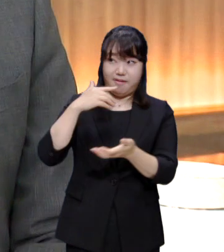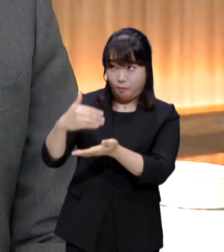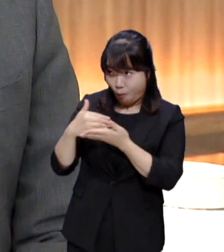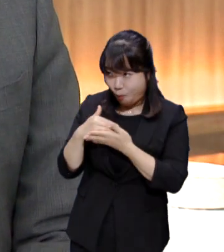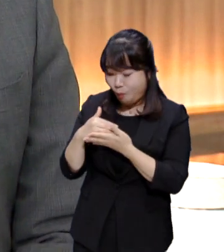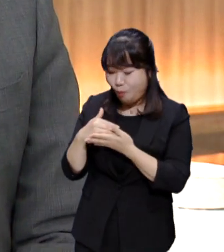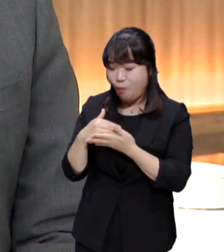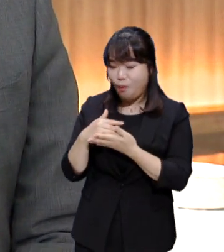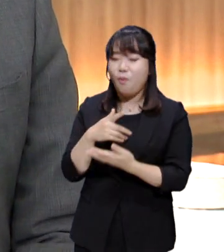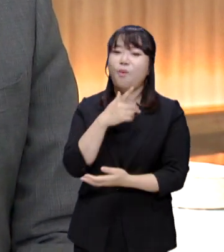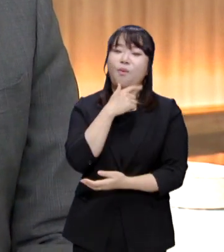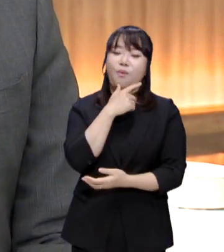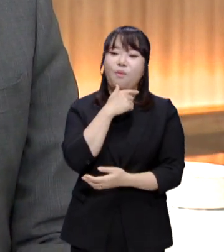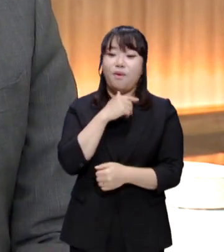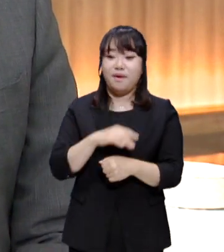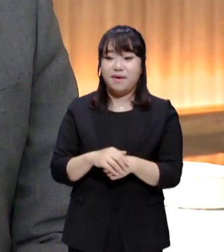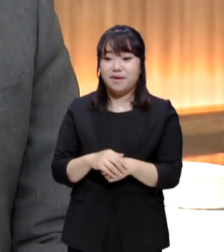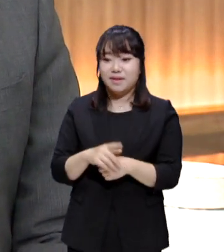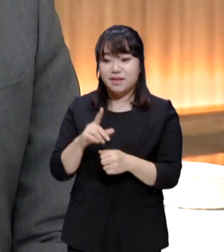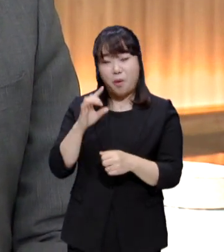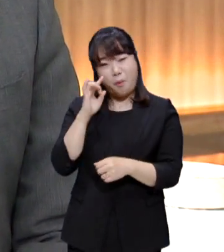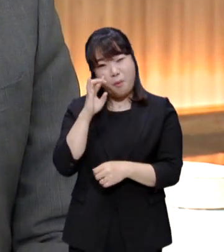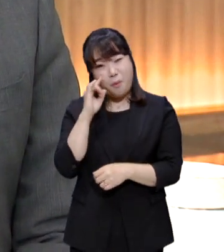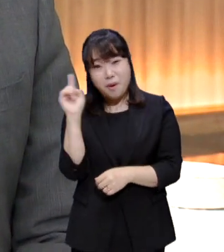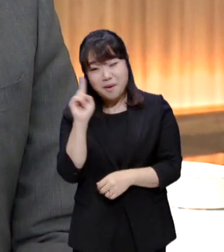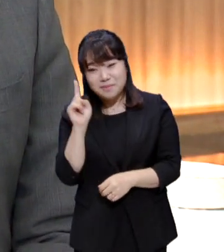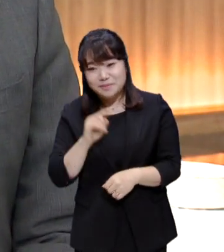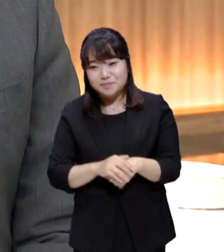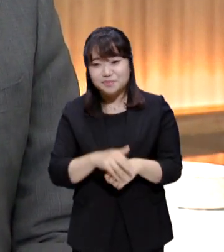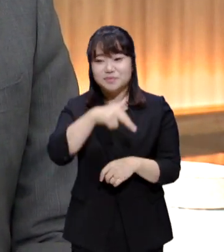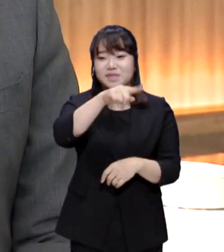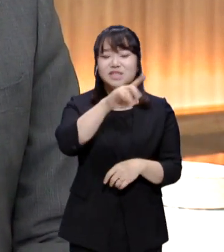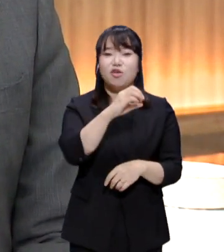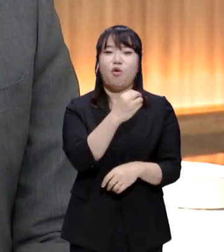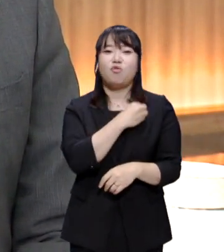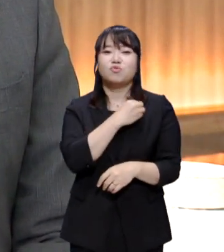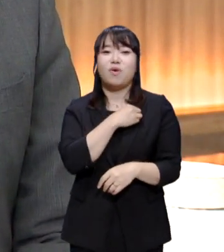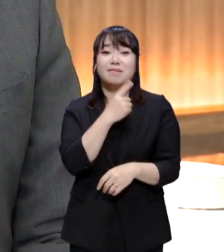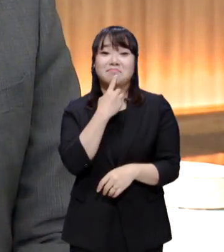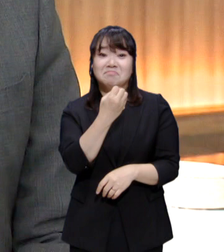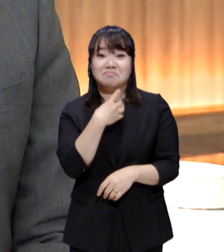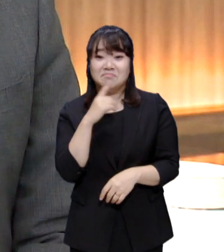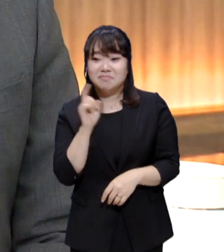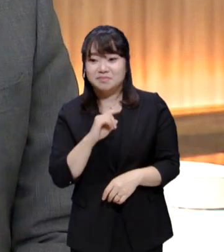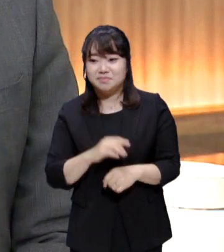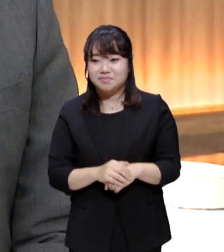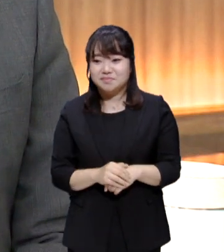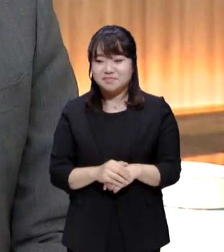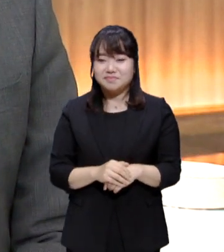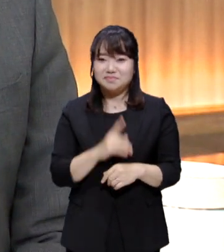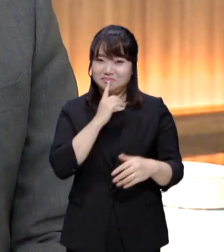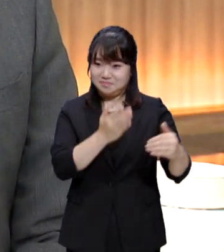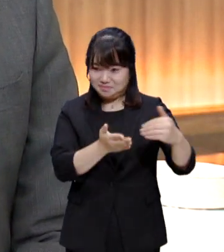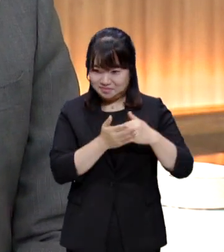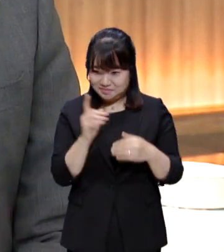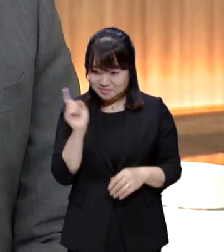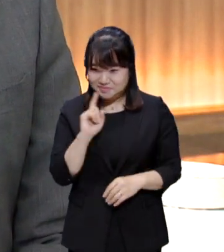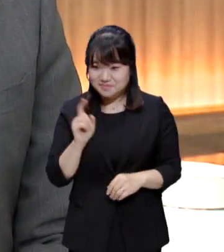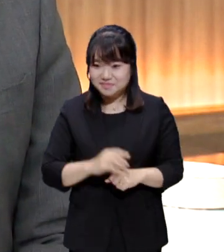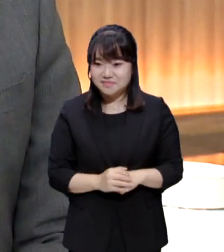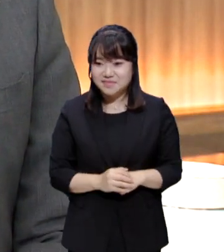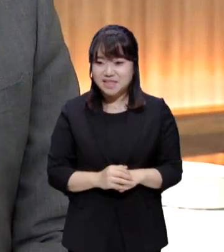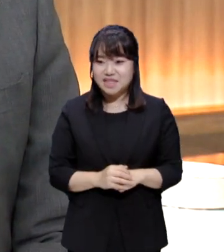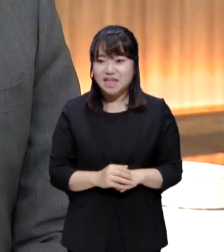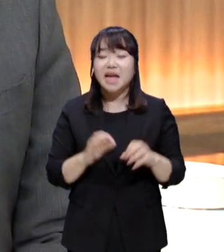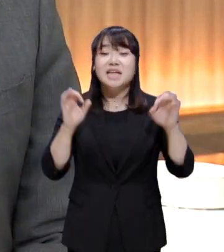하셨죠. 그때 이제 재밌는 일이 뭐냐면 정두원 의원께서 저보고 이런 말씀하셨어요. 뭐냐면